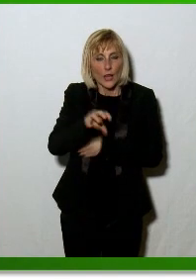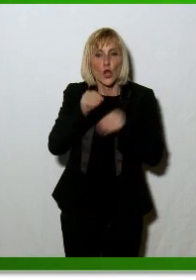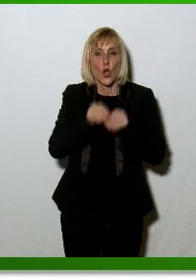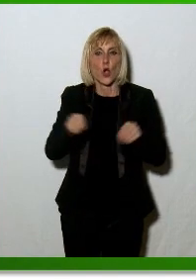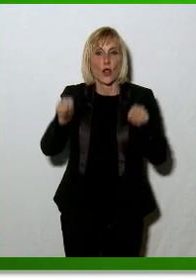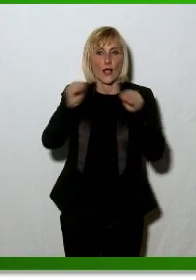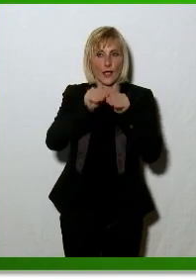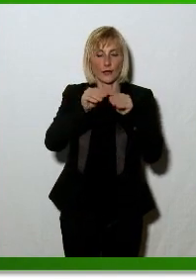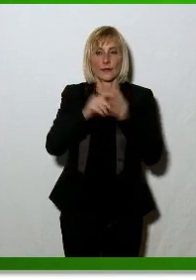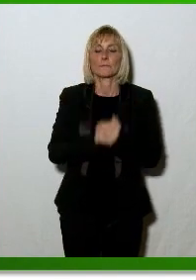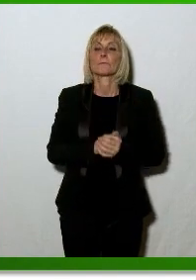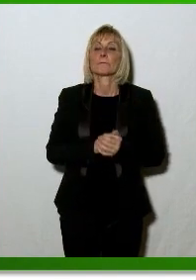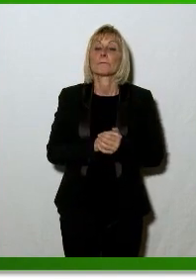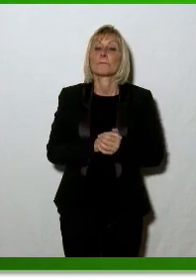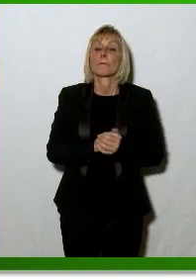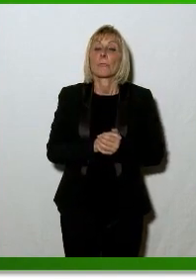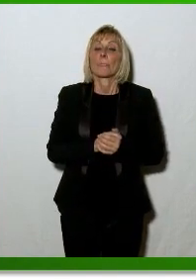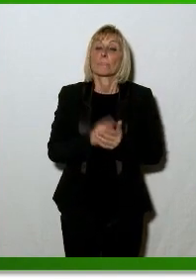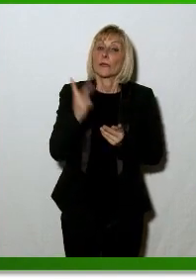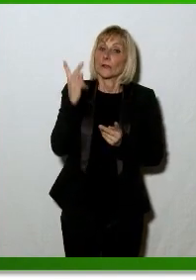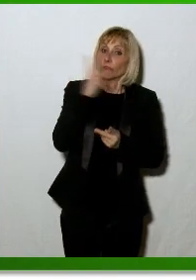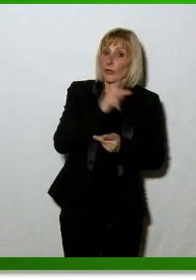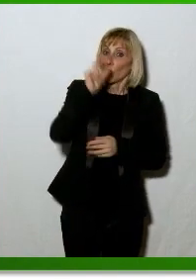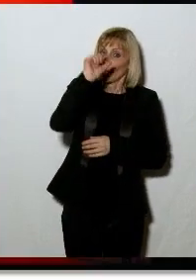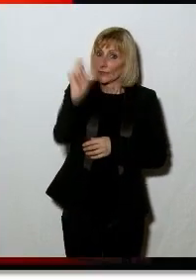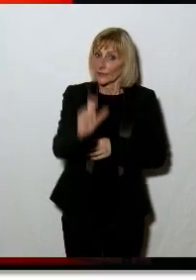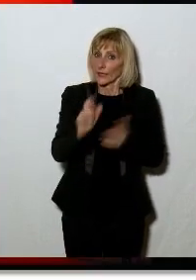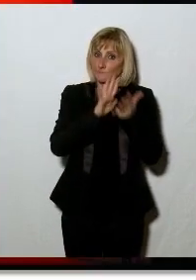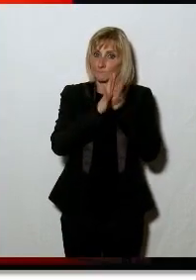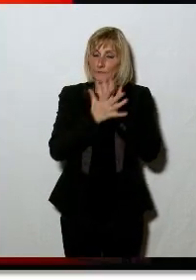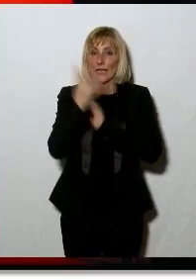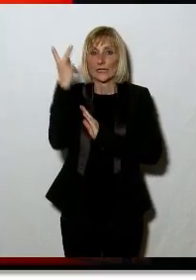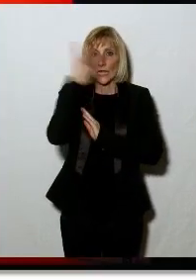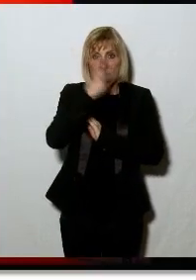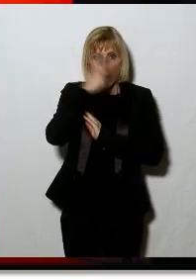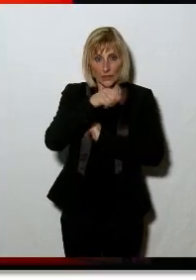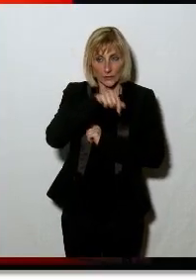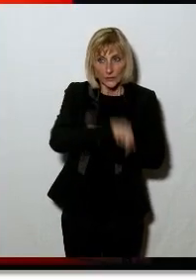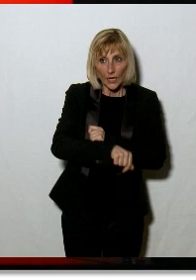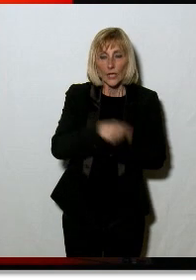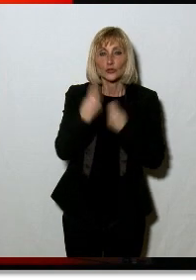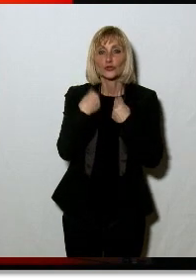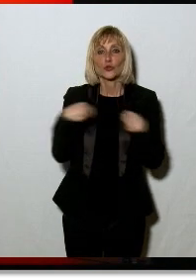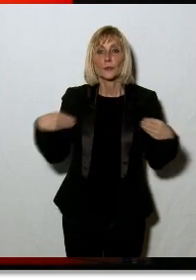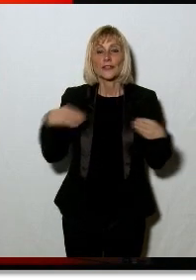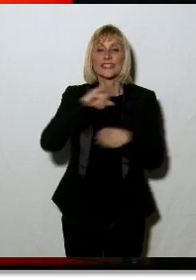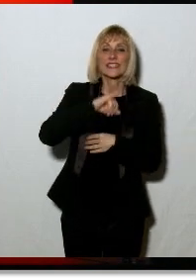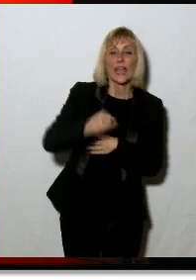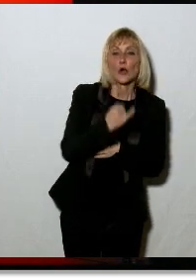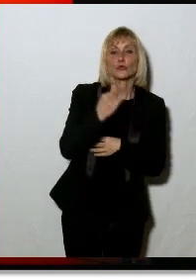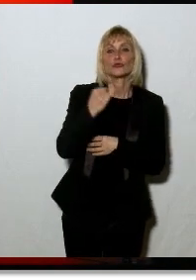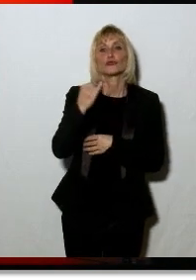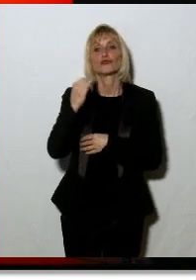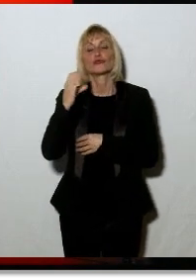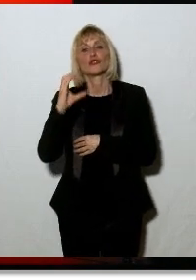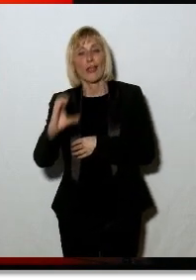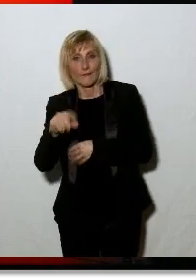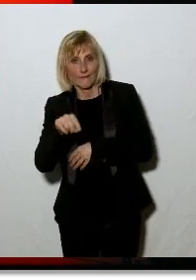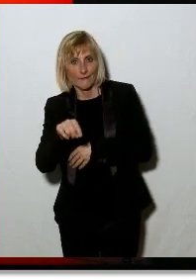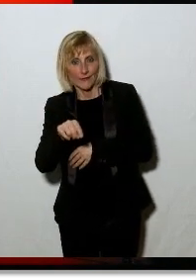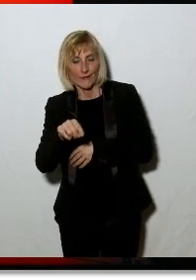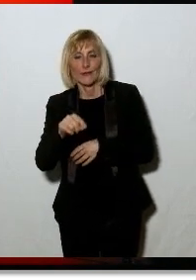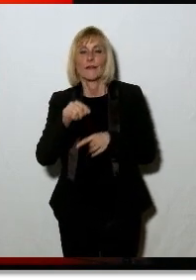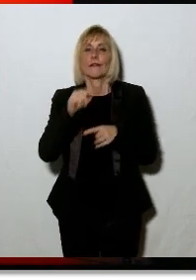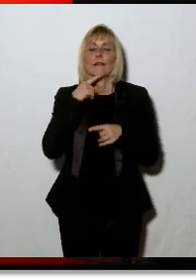sta per diventare realtà anche in Italia lo strumento che a Bruxelles viene denominato Y check e che trova già